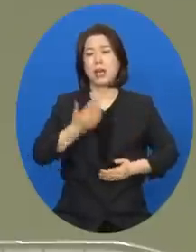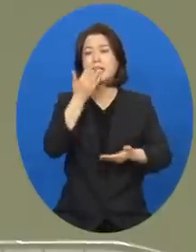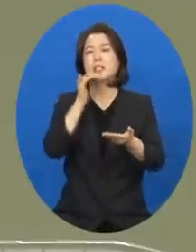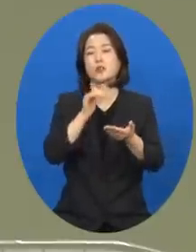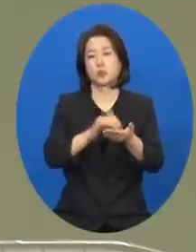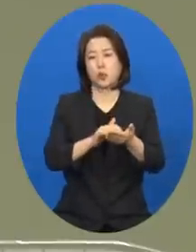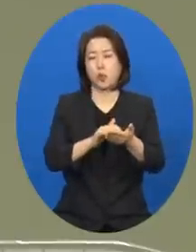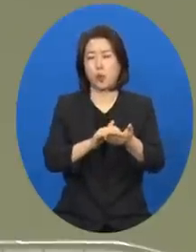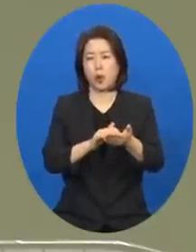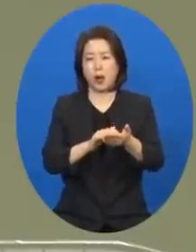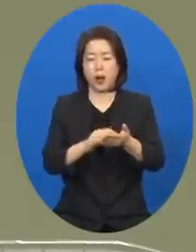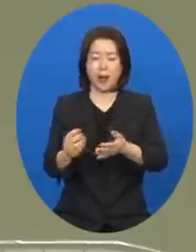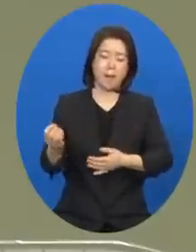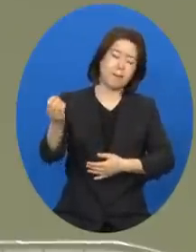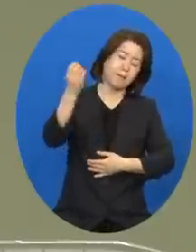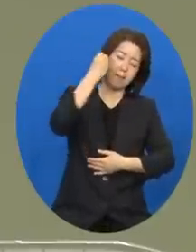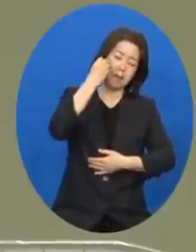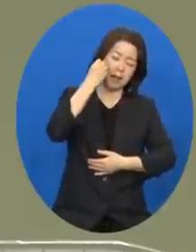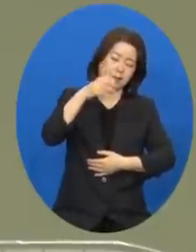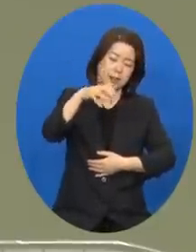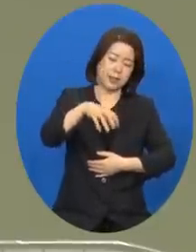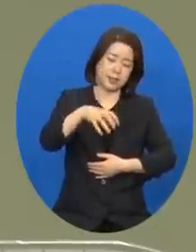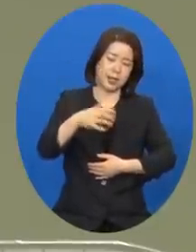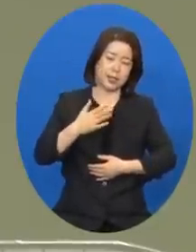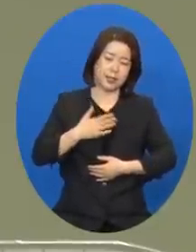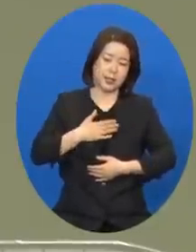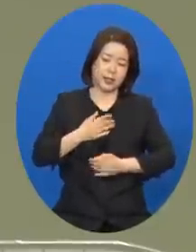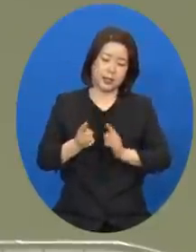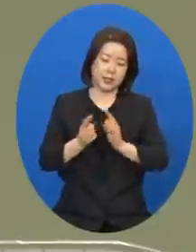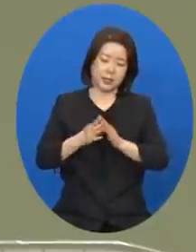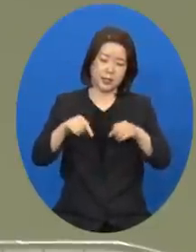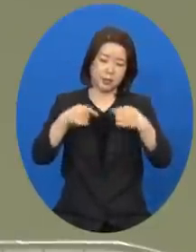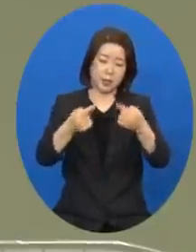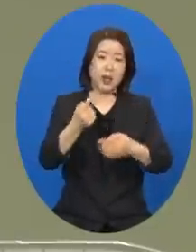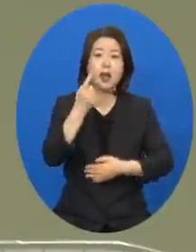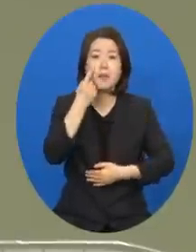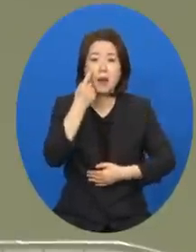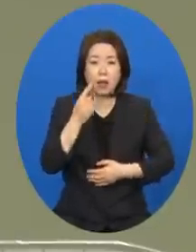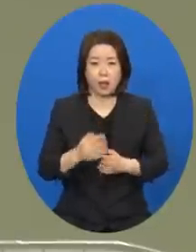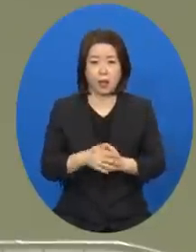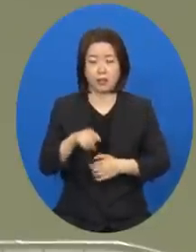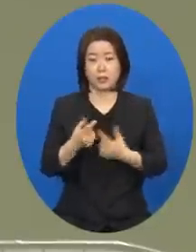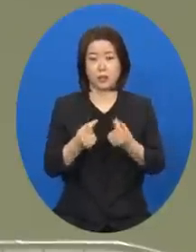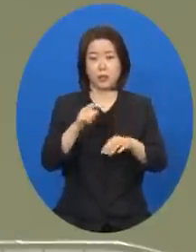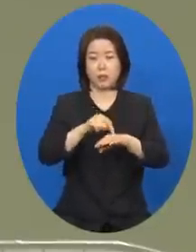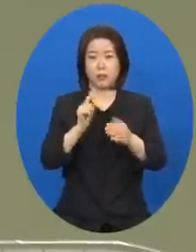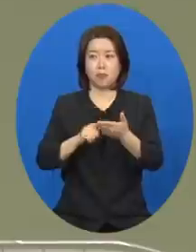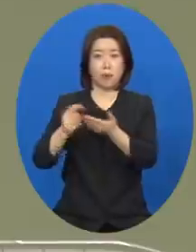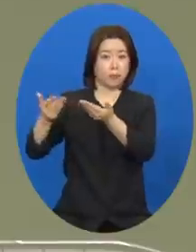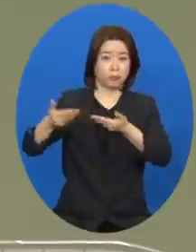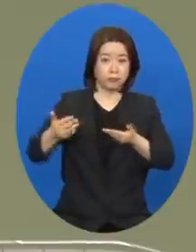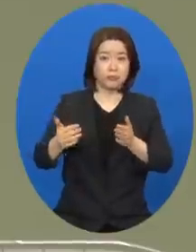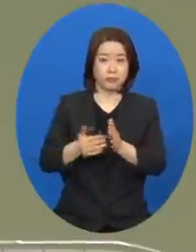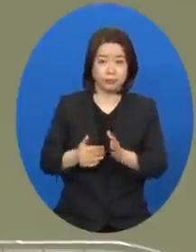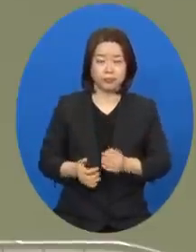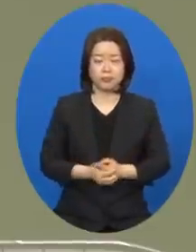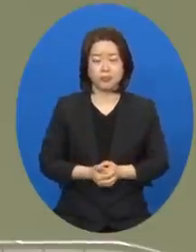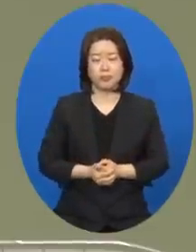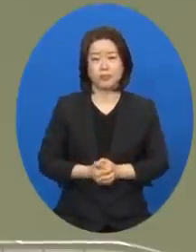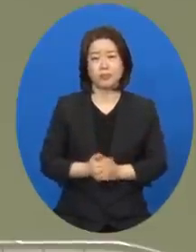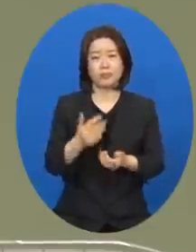돌에 맞는 자의 자리에 서보라 그런 마음이 아주 강하게 들었습니다.